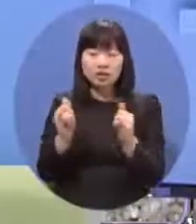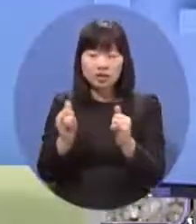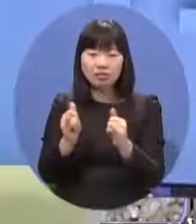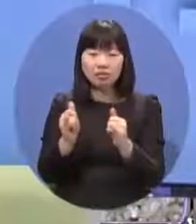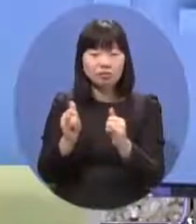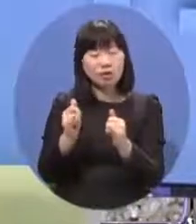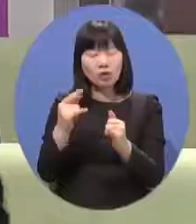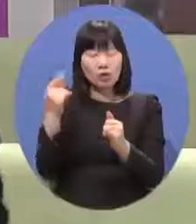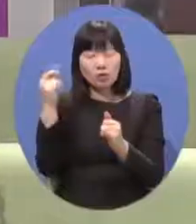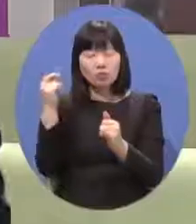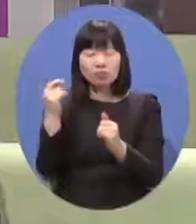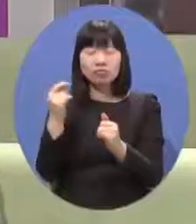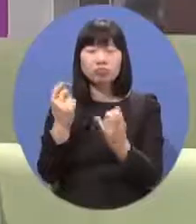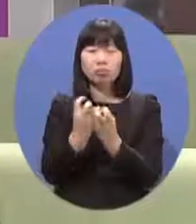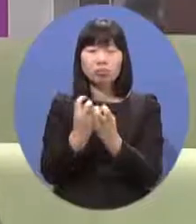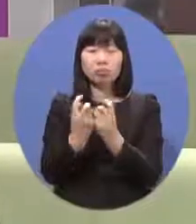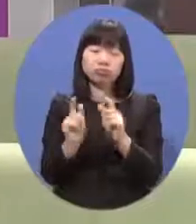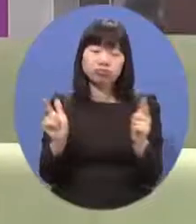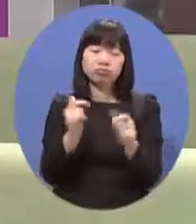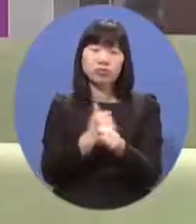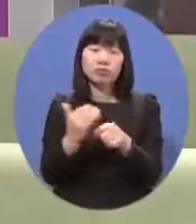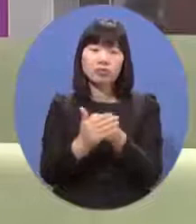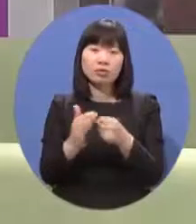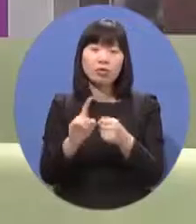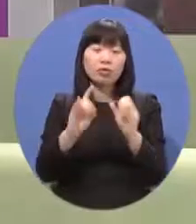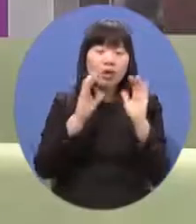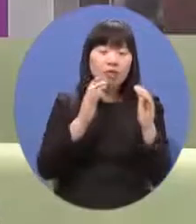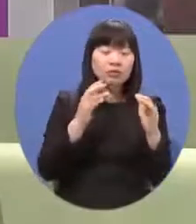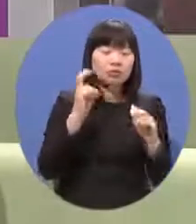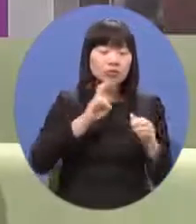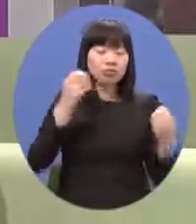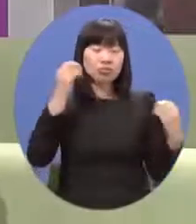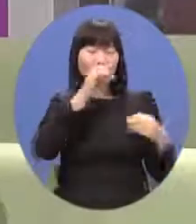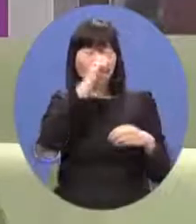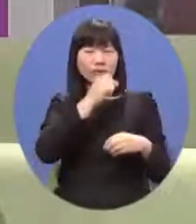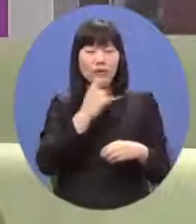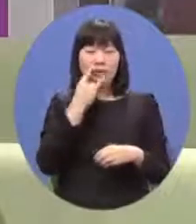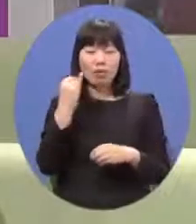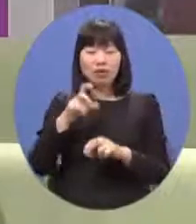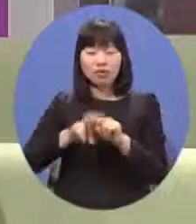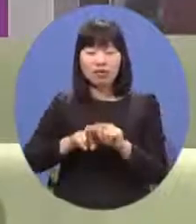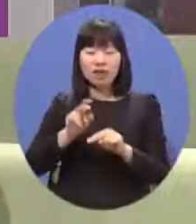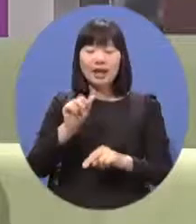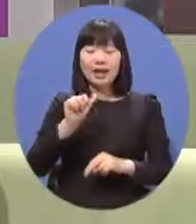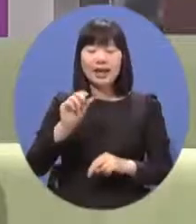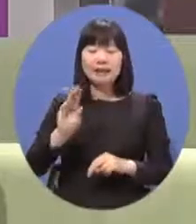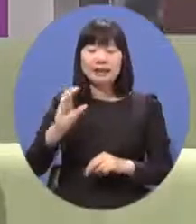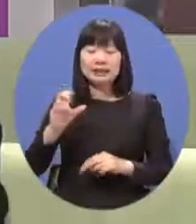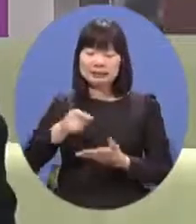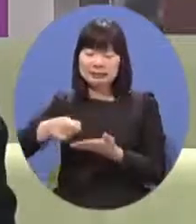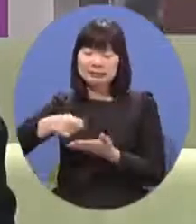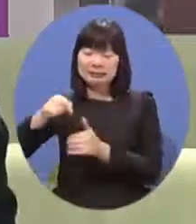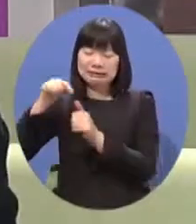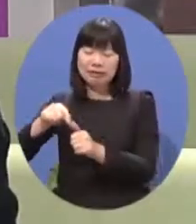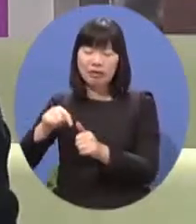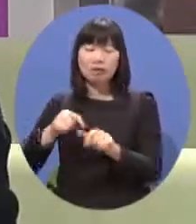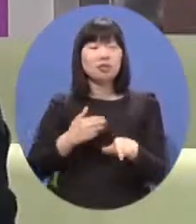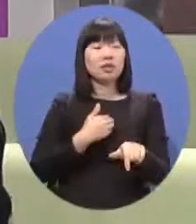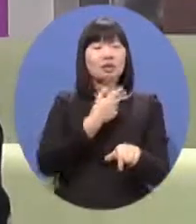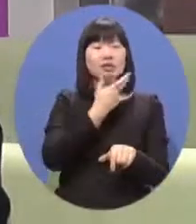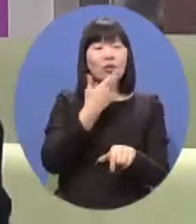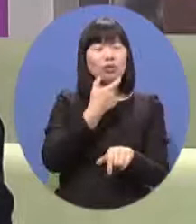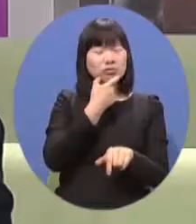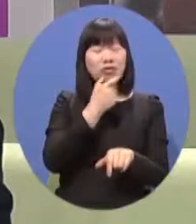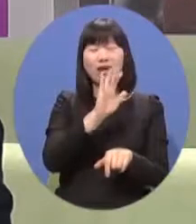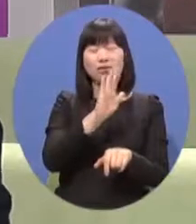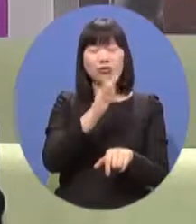또 어떤 아이는 나는 뮤지컬 잉글리시 막 춤추며 노래하며 이런 거 좋은데 우리 엄마는 앉아서 ABC만 쓰라 그래요. 그러면 나는 영어가 싫은 건 아닌데